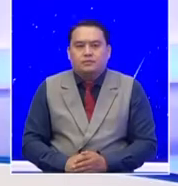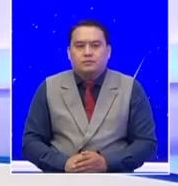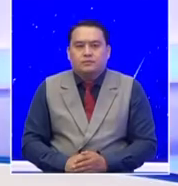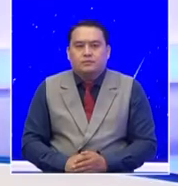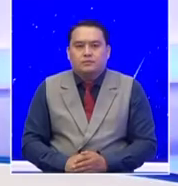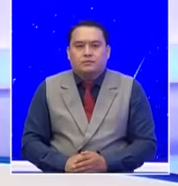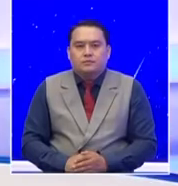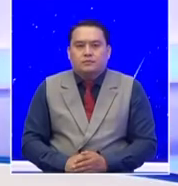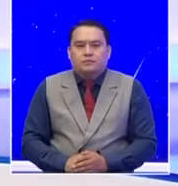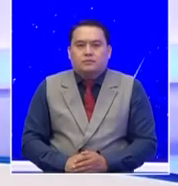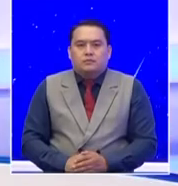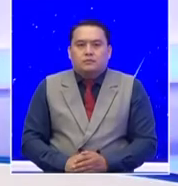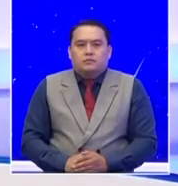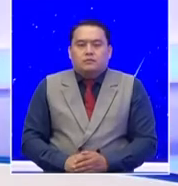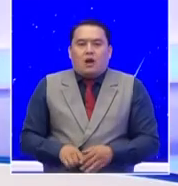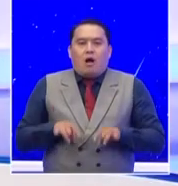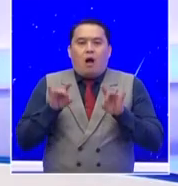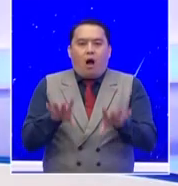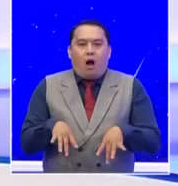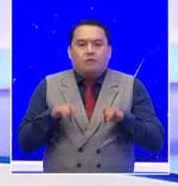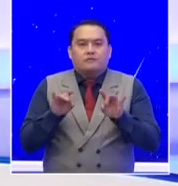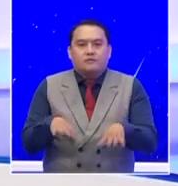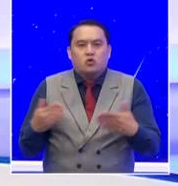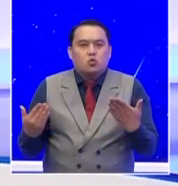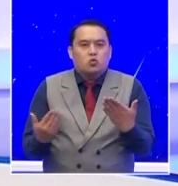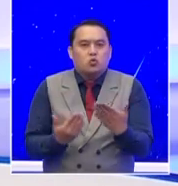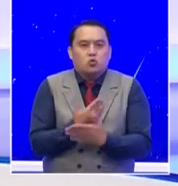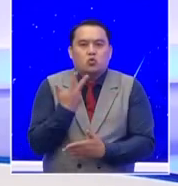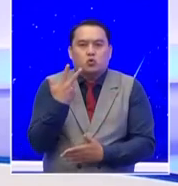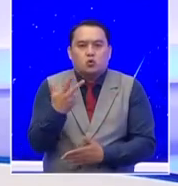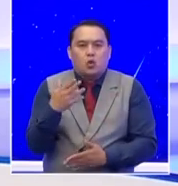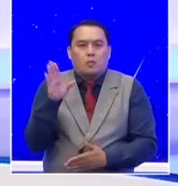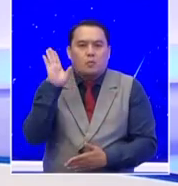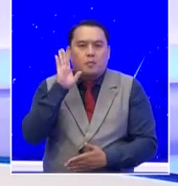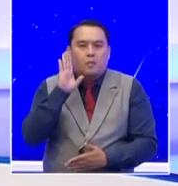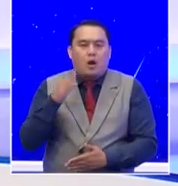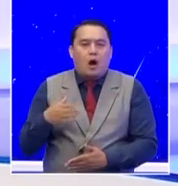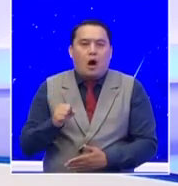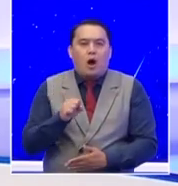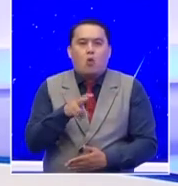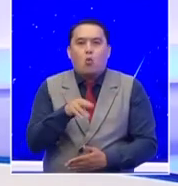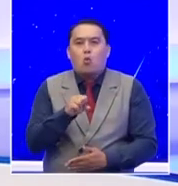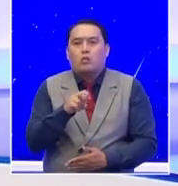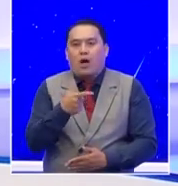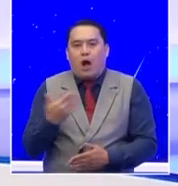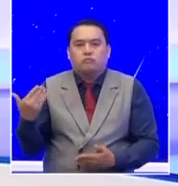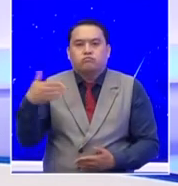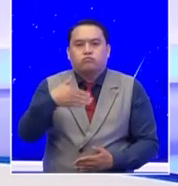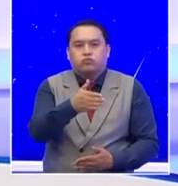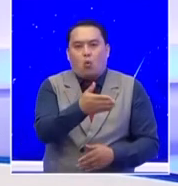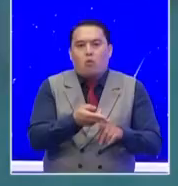побережья австралийского штата новый южный уэльс трехметровая белая акула убила серфера как сообщили представители